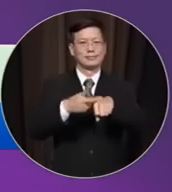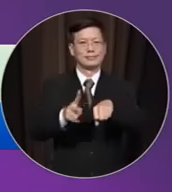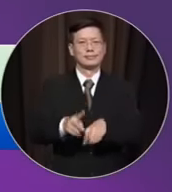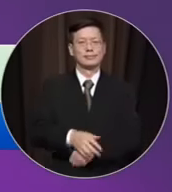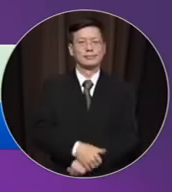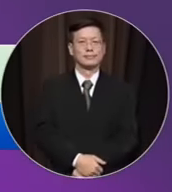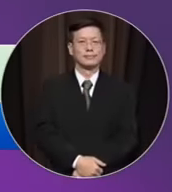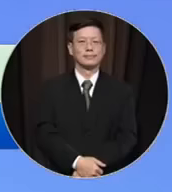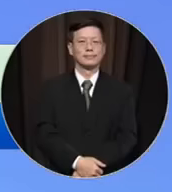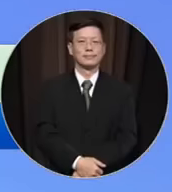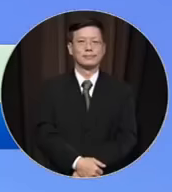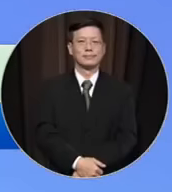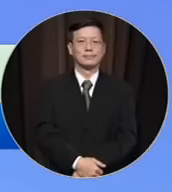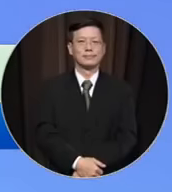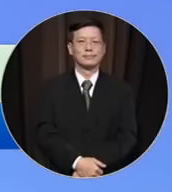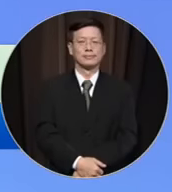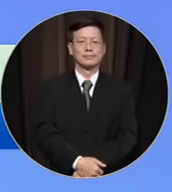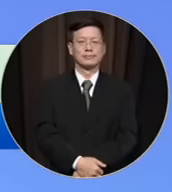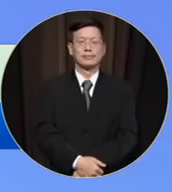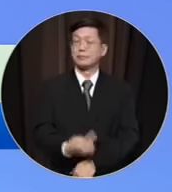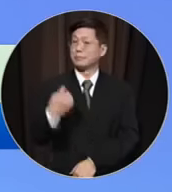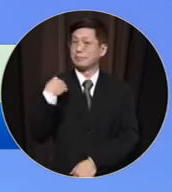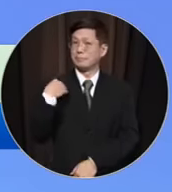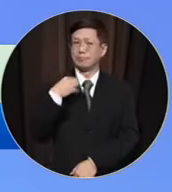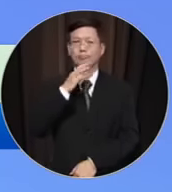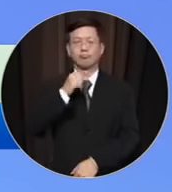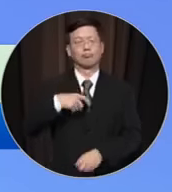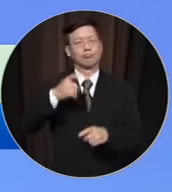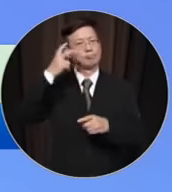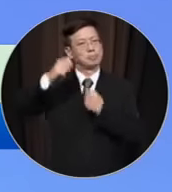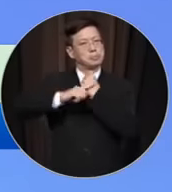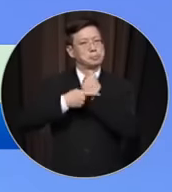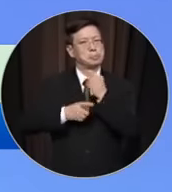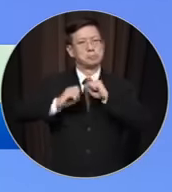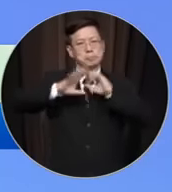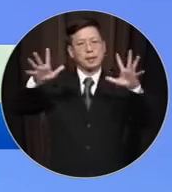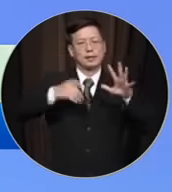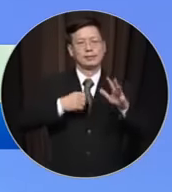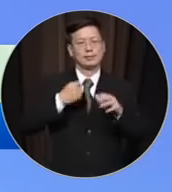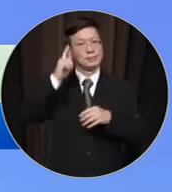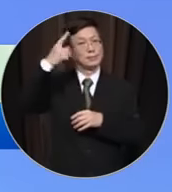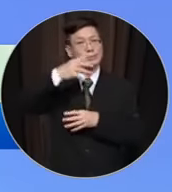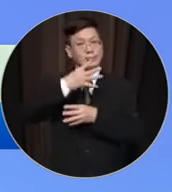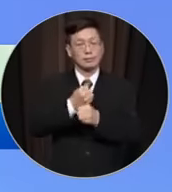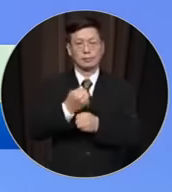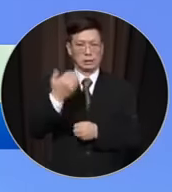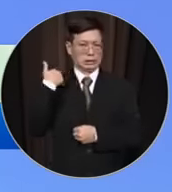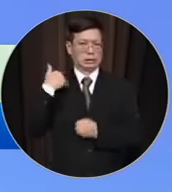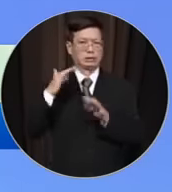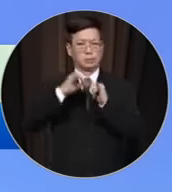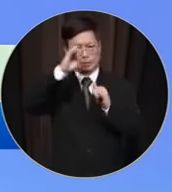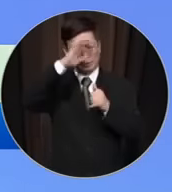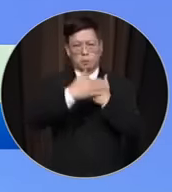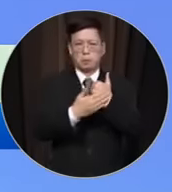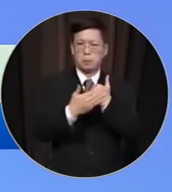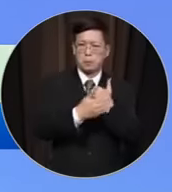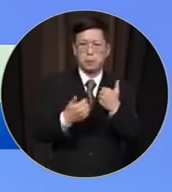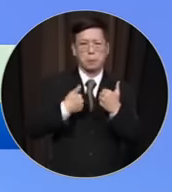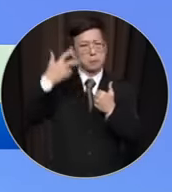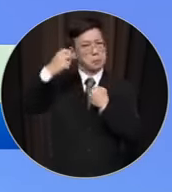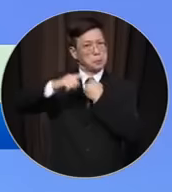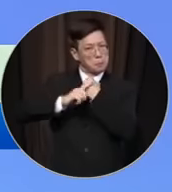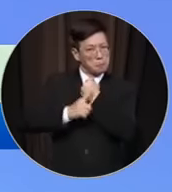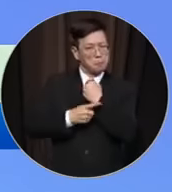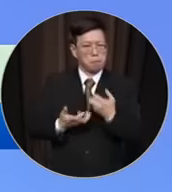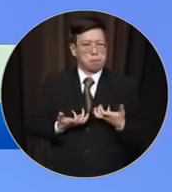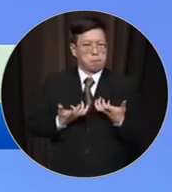间2分钟。 昨天是行宪纪念日，国民党一直以来都用最大的努力来维护我们宪法的尊